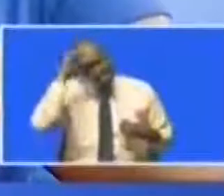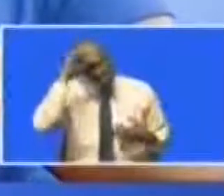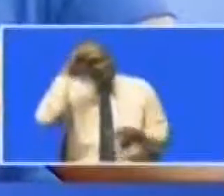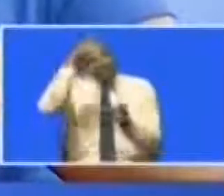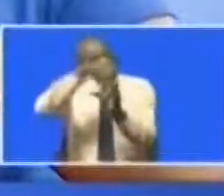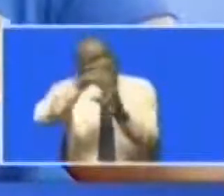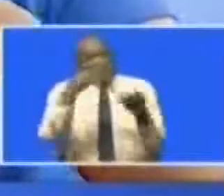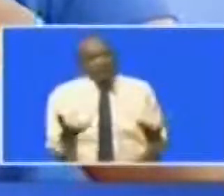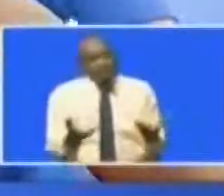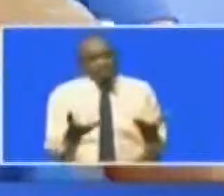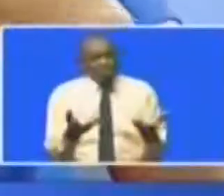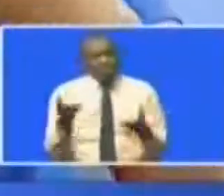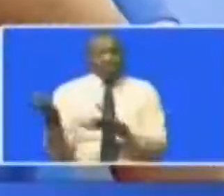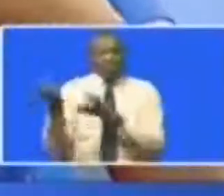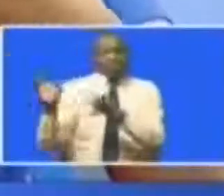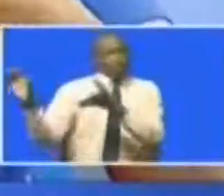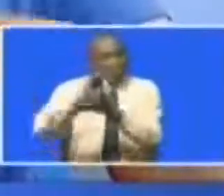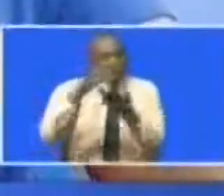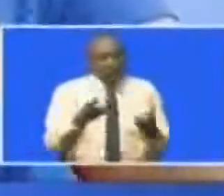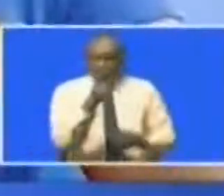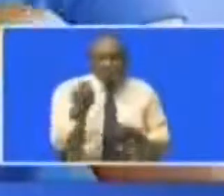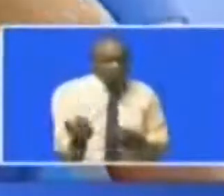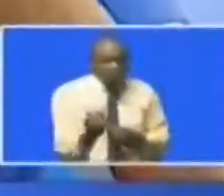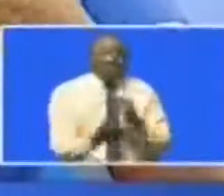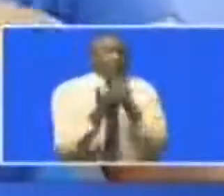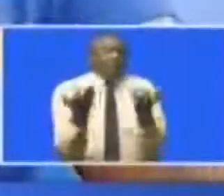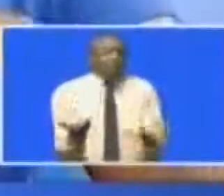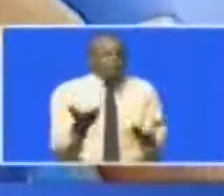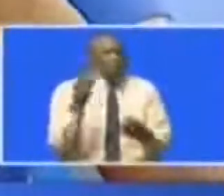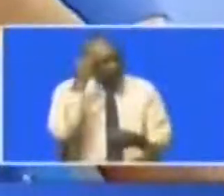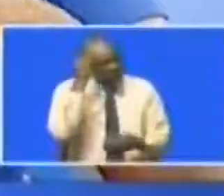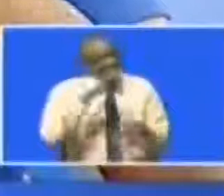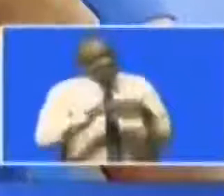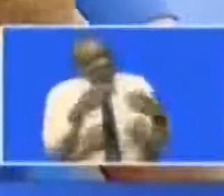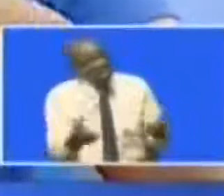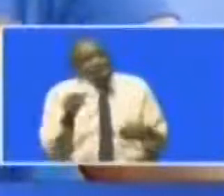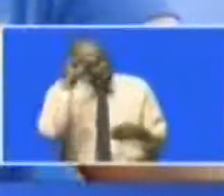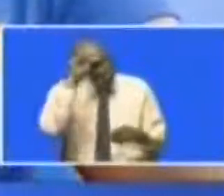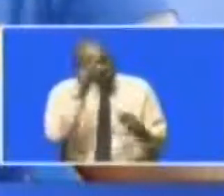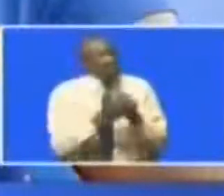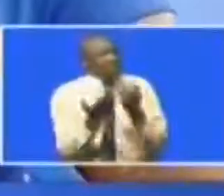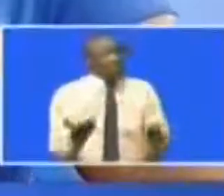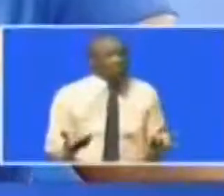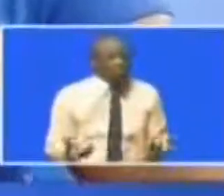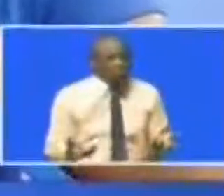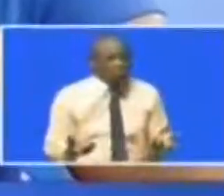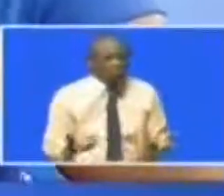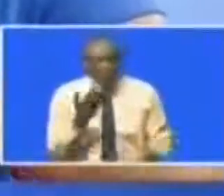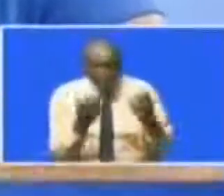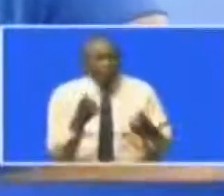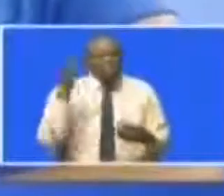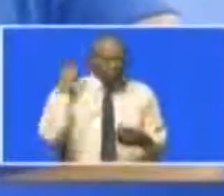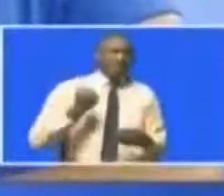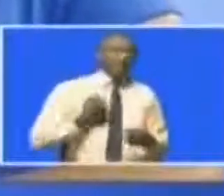kiwango gani katika kuhakikisha kwamba watoto kama hawa wanaenda shuleni, au wanawake wasichana ambao waliacha shule mapema